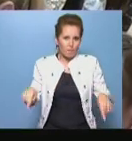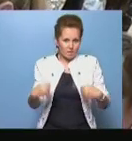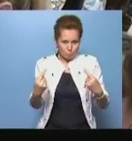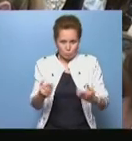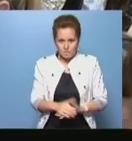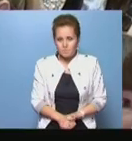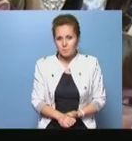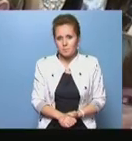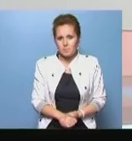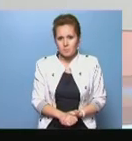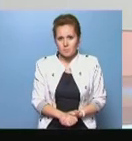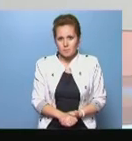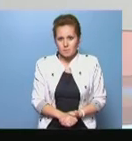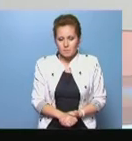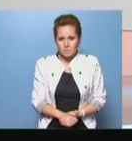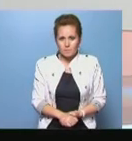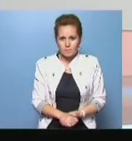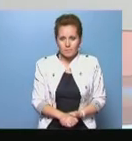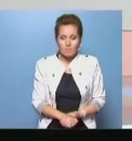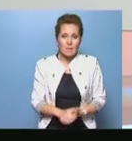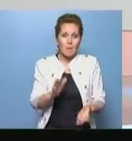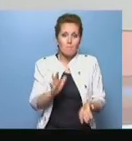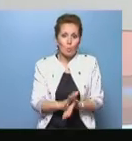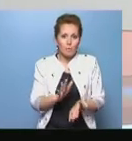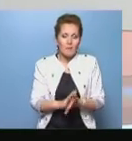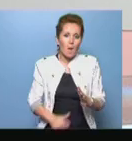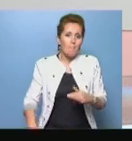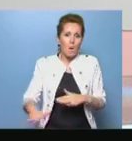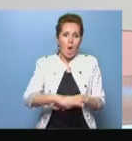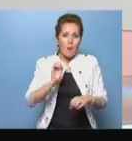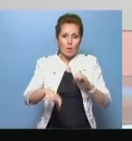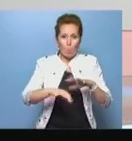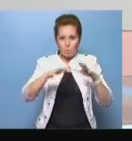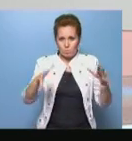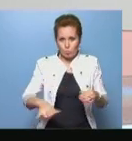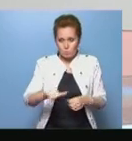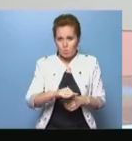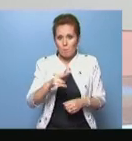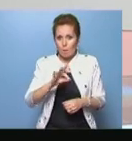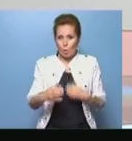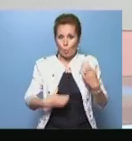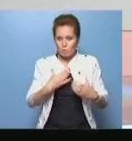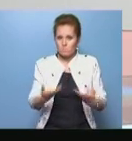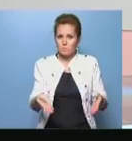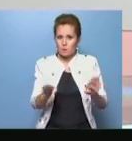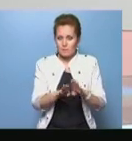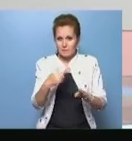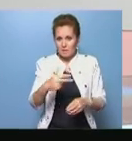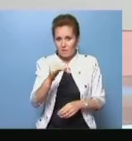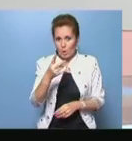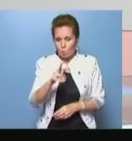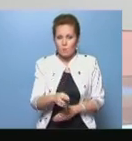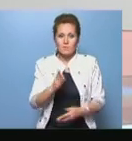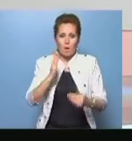«Моя Удмуртия». Мусорные полигоны республики под угрозой закрытия. С 30 июня в России отменяются действующие лицензии